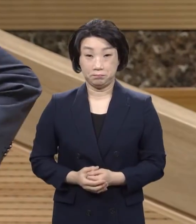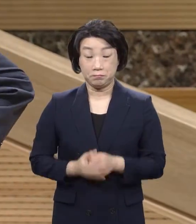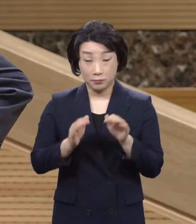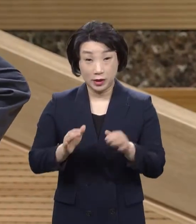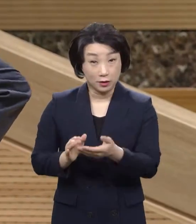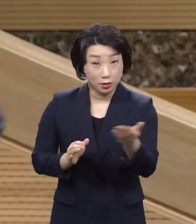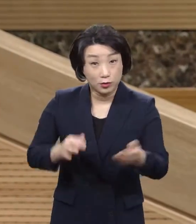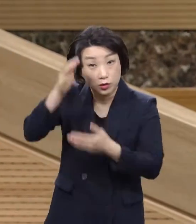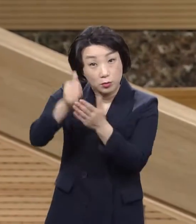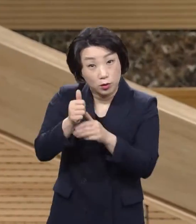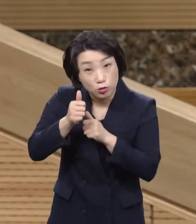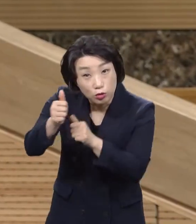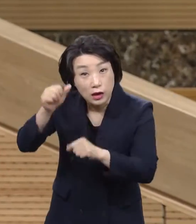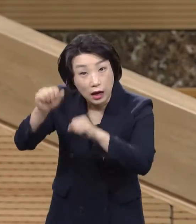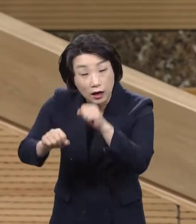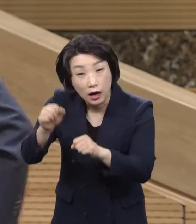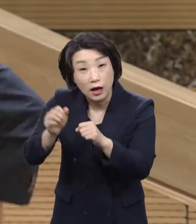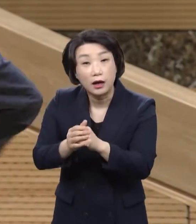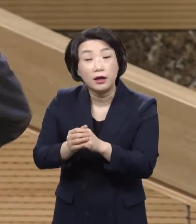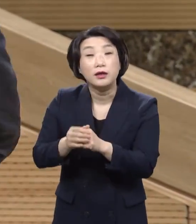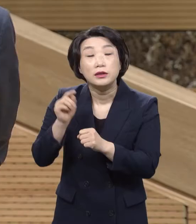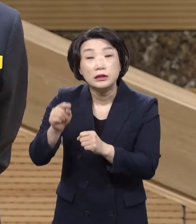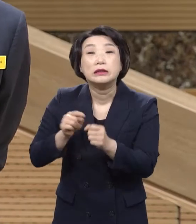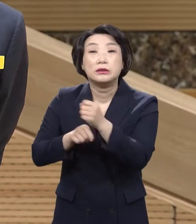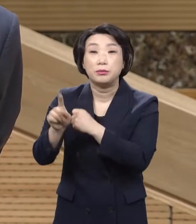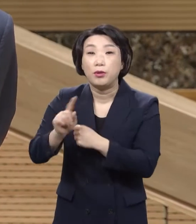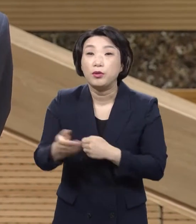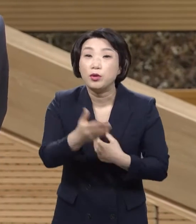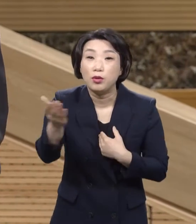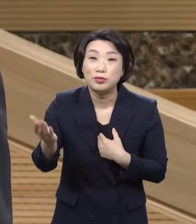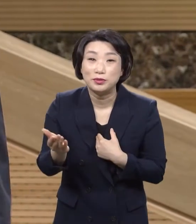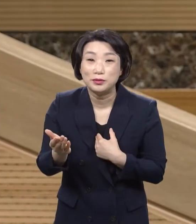그러니까 성령을 쫓아 행하라는 말은,